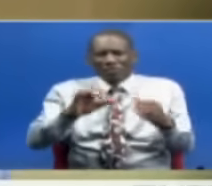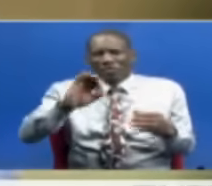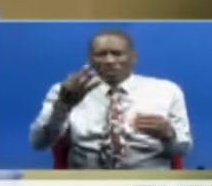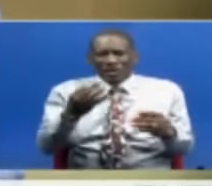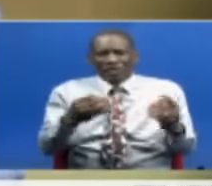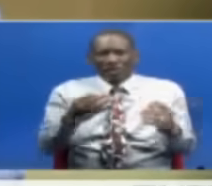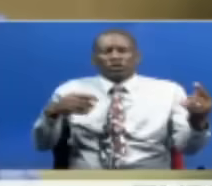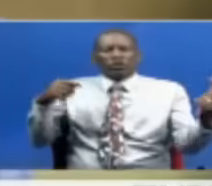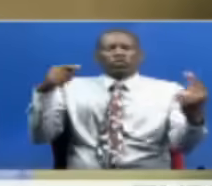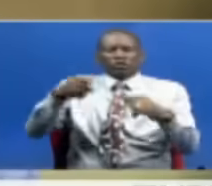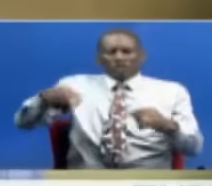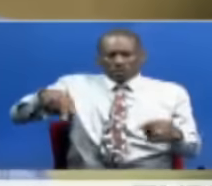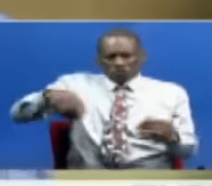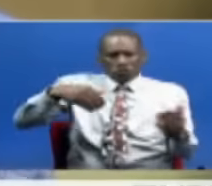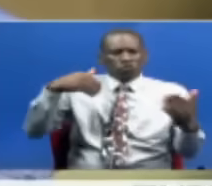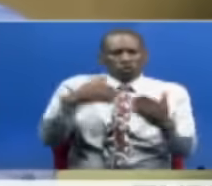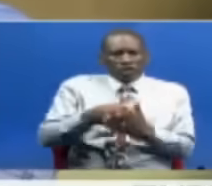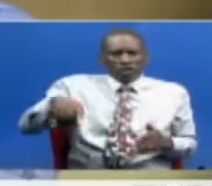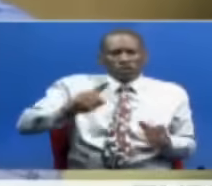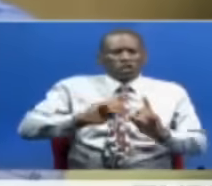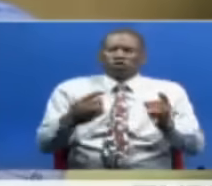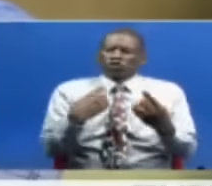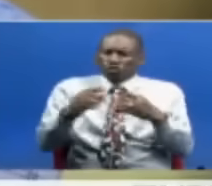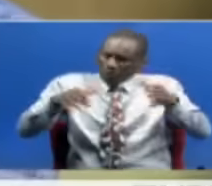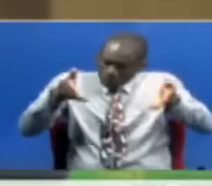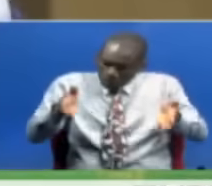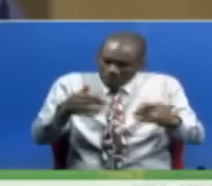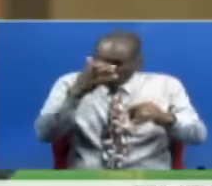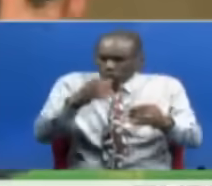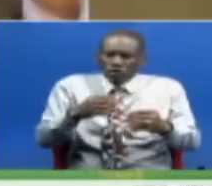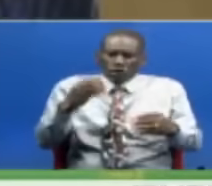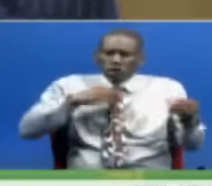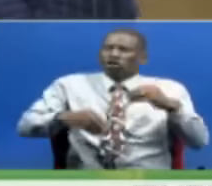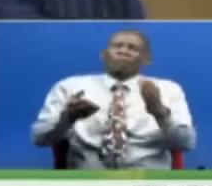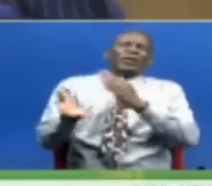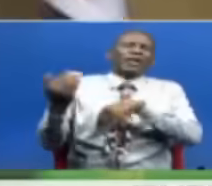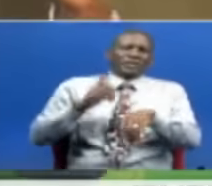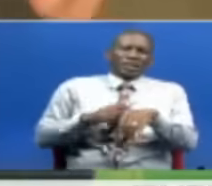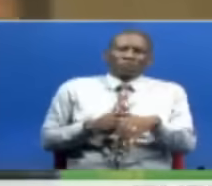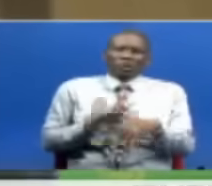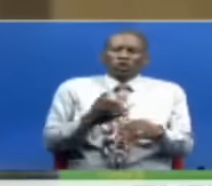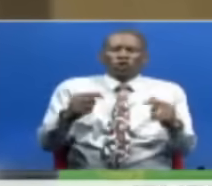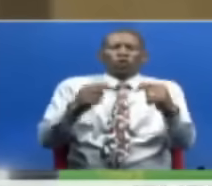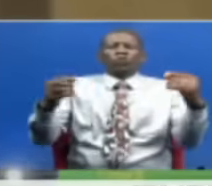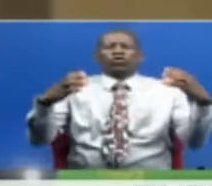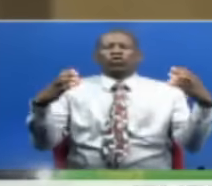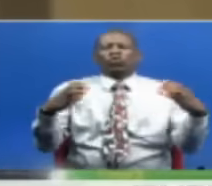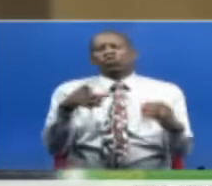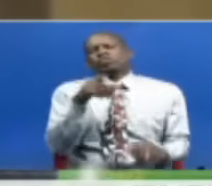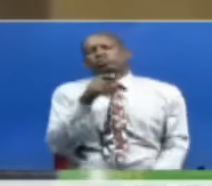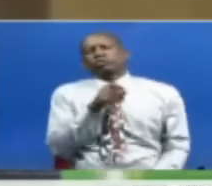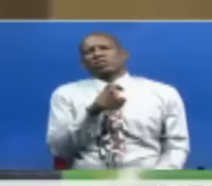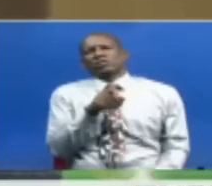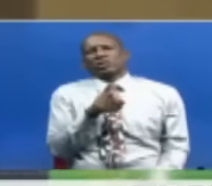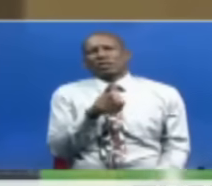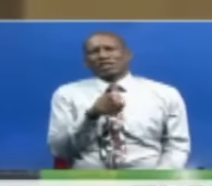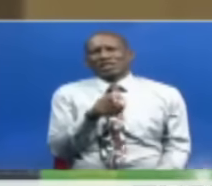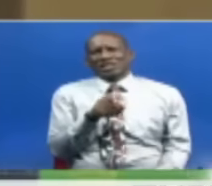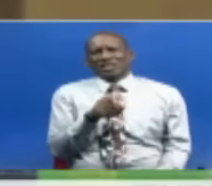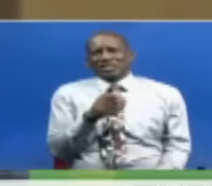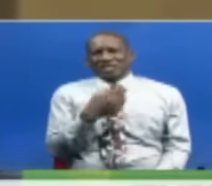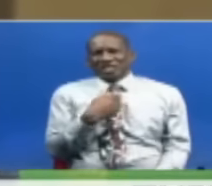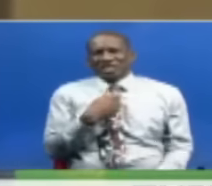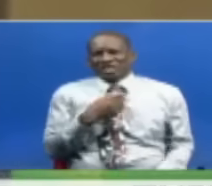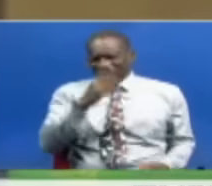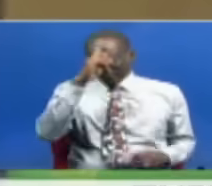sisi. Asiseme ya saa hii ajisahau yeye na yeye alikula hiyo wakati ingine. Sasa hawa watu wa opposition wameshika kazi yao